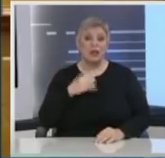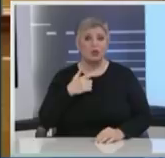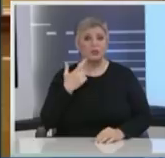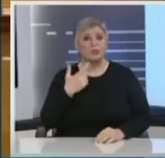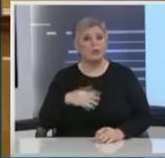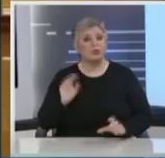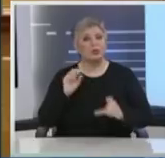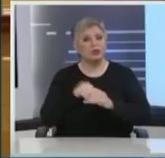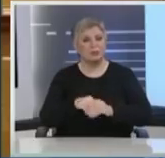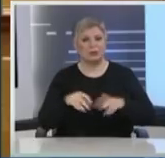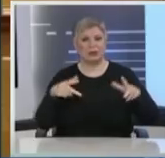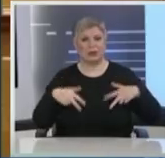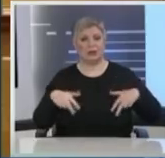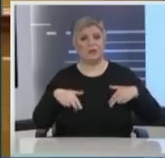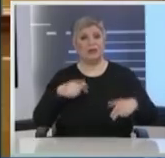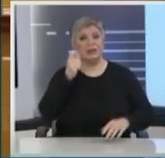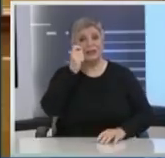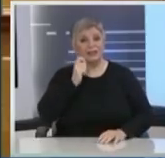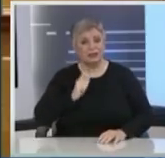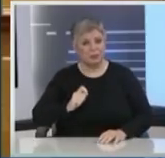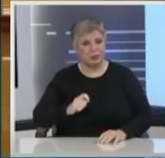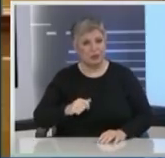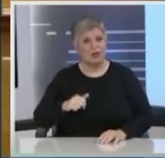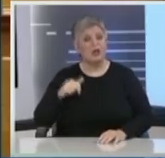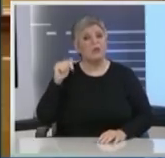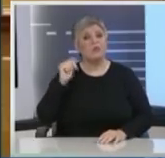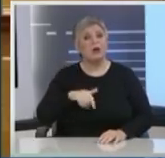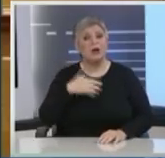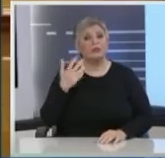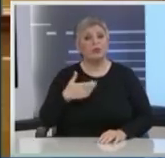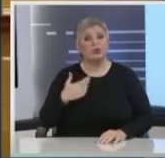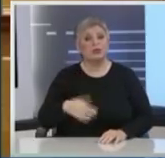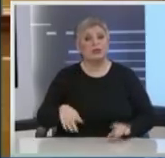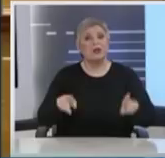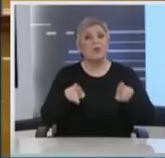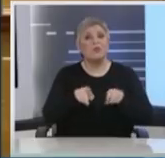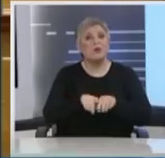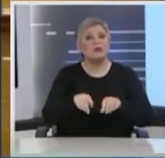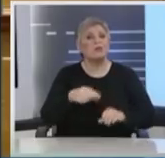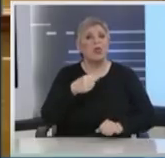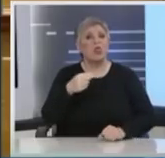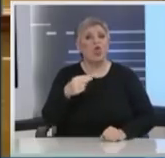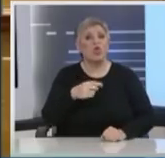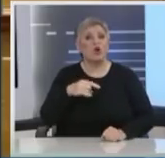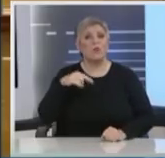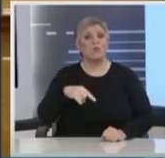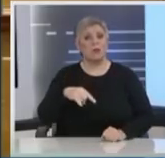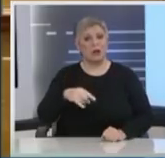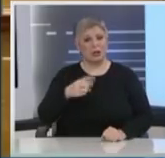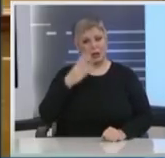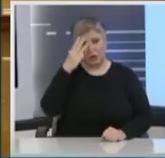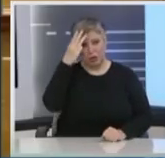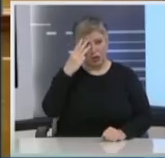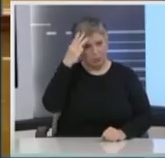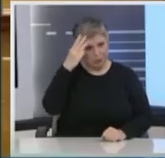κυβέρνηση Σιμίτη, τον άνθρωπο που καθόταν στα ίδια υπουργικά έδρανα, μαζί με τον Θόδωρο Πάγκαλο, που είπε ότι